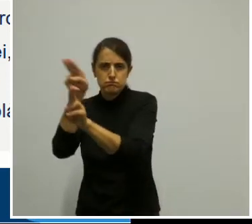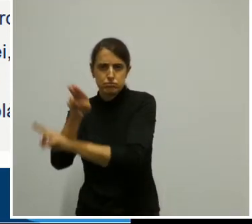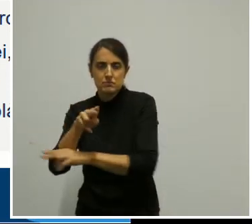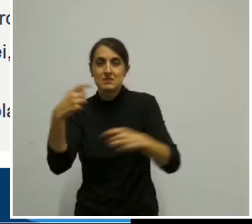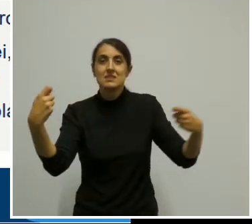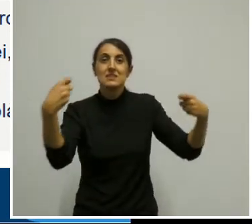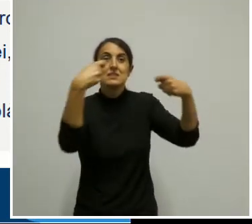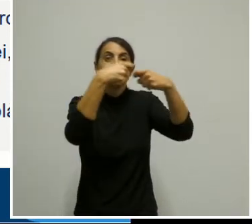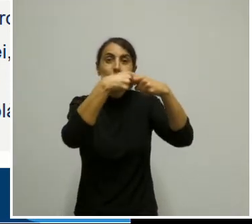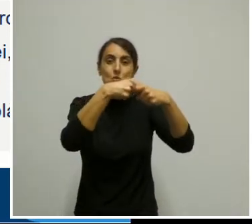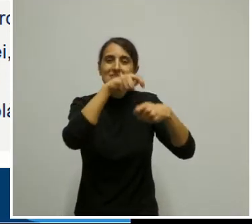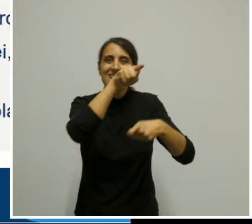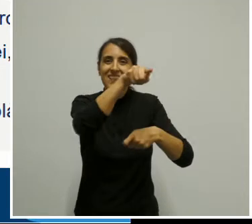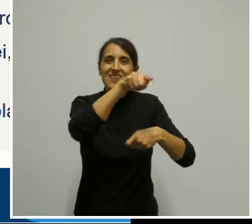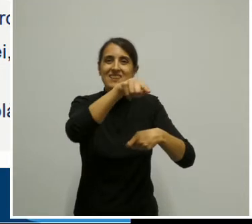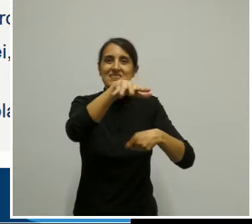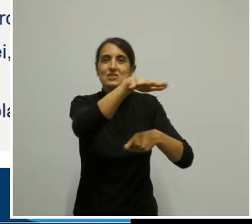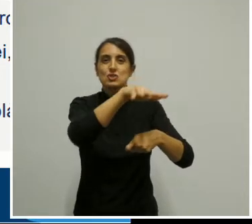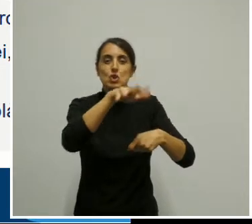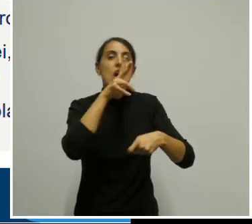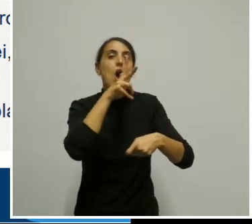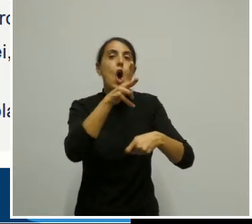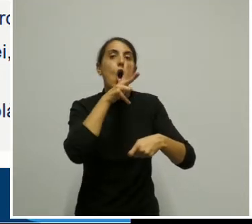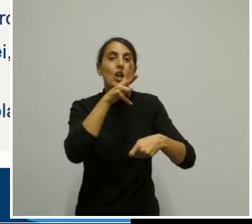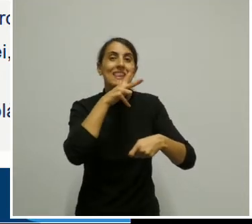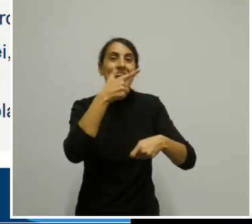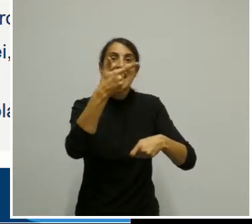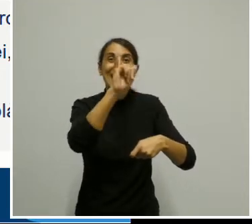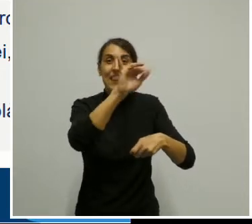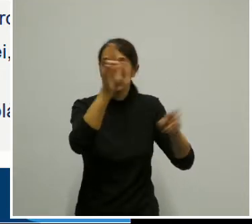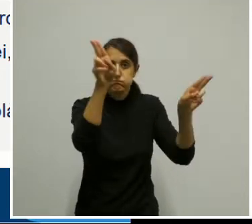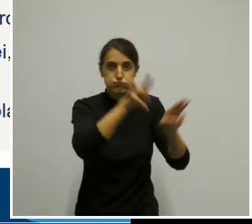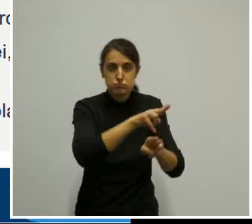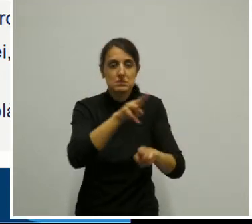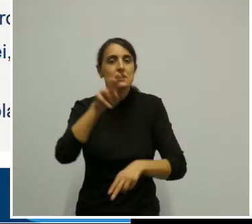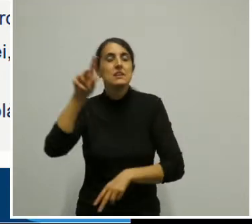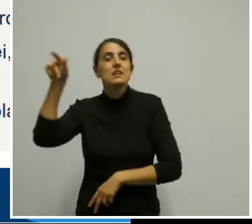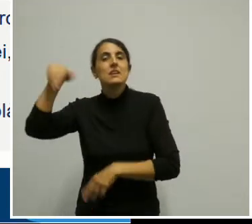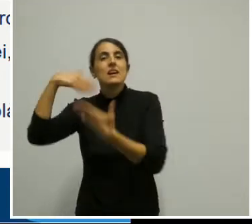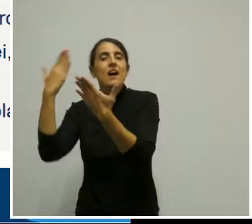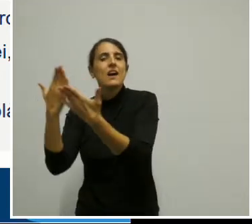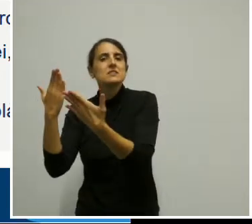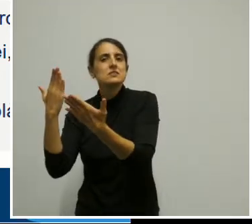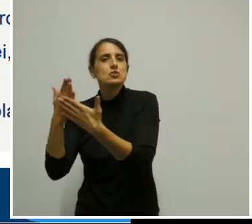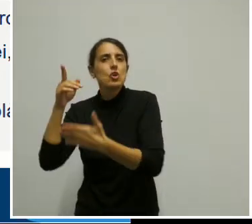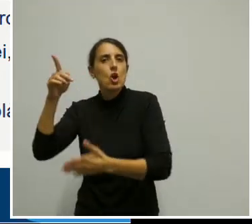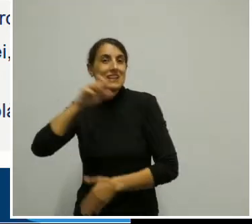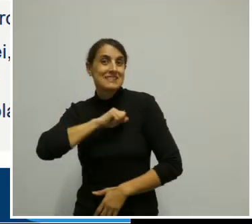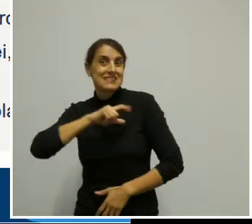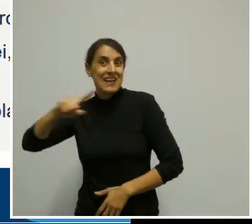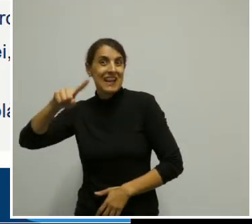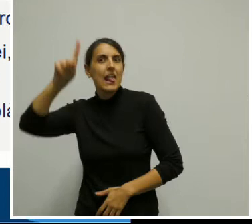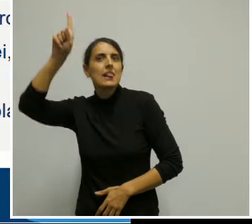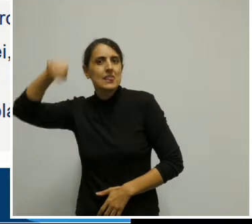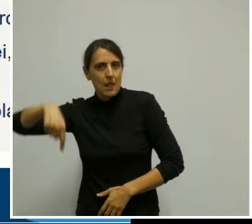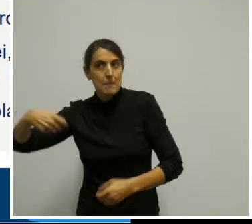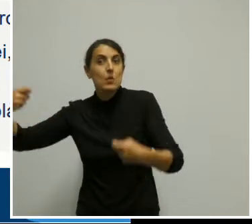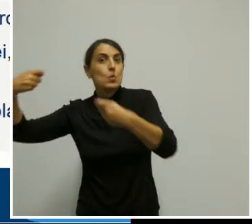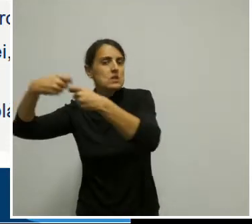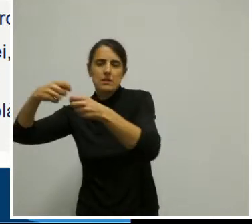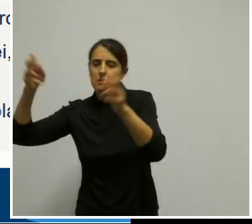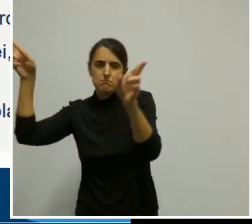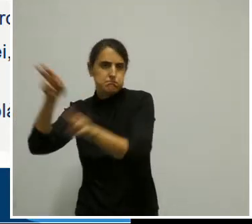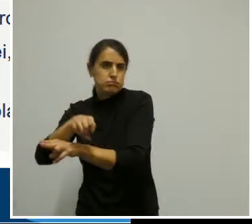Roig Tessàlia, que està a Horta-Guinardó, i el Meriguard, que està, diries, a Sarrià, també. I